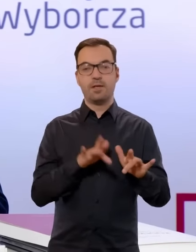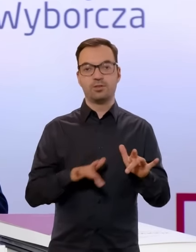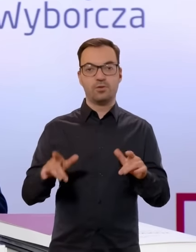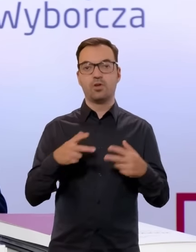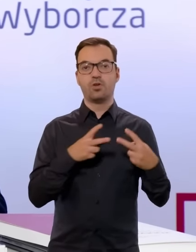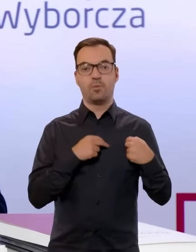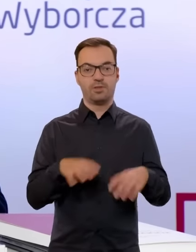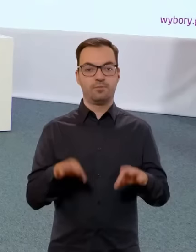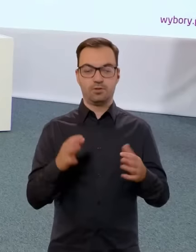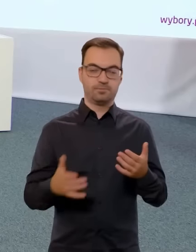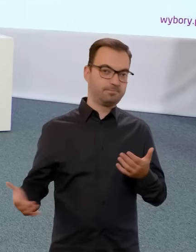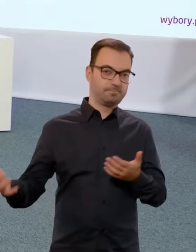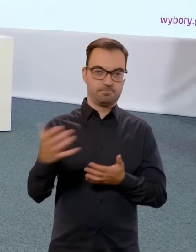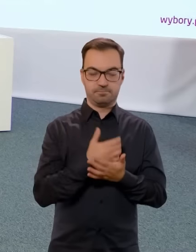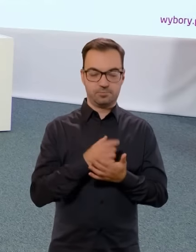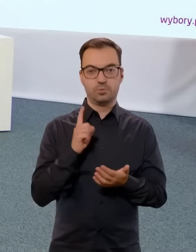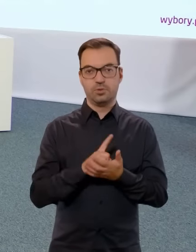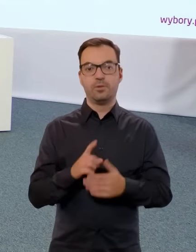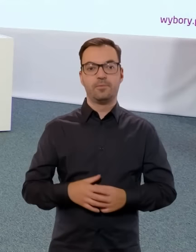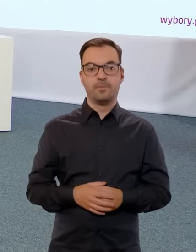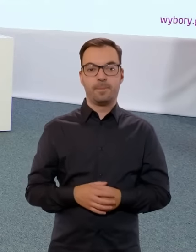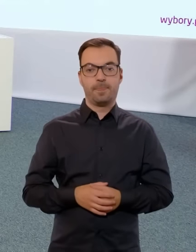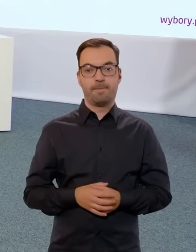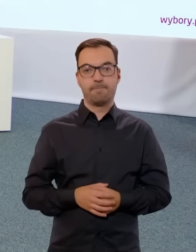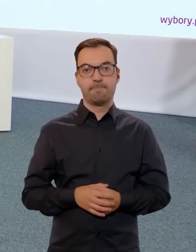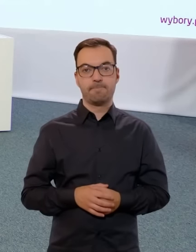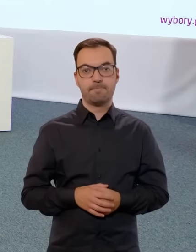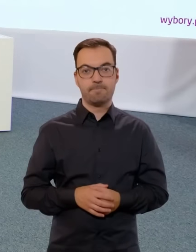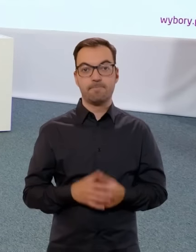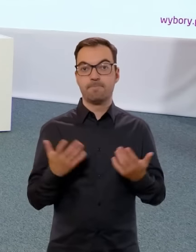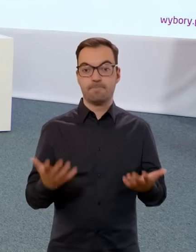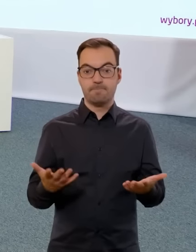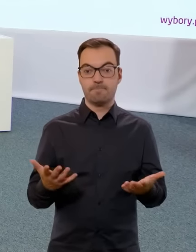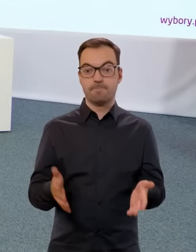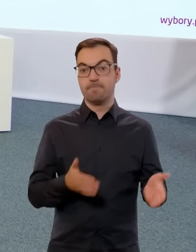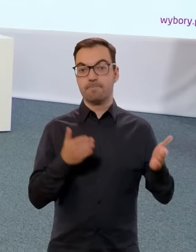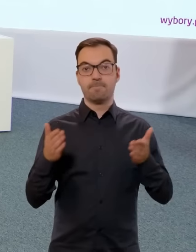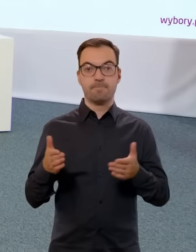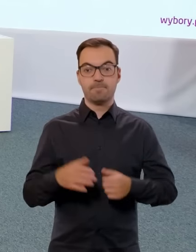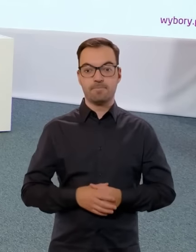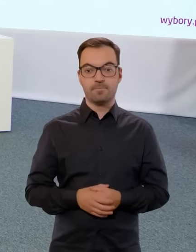komisji wyborczych. I proszę Państwa, jeżeli chodzi o